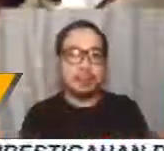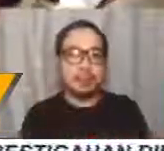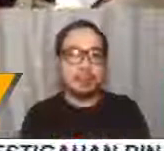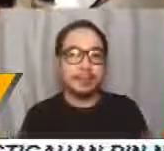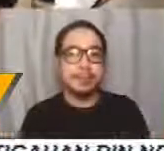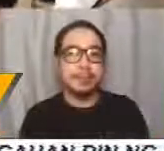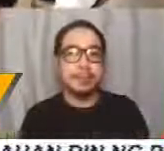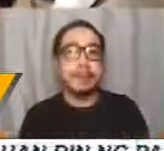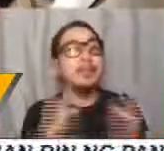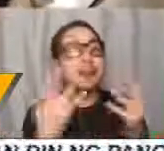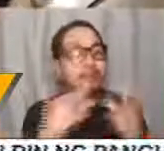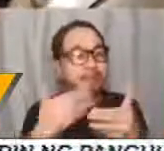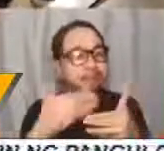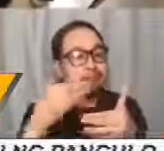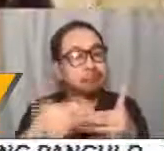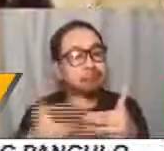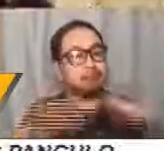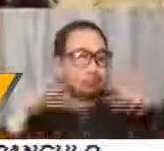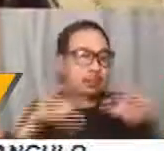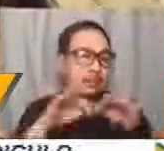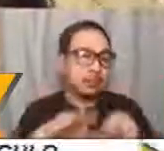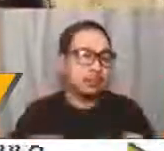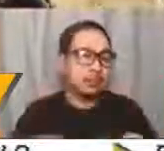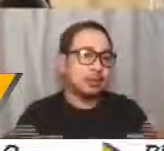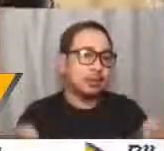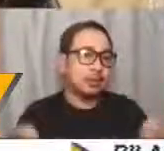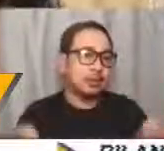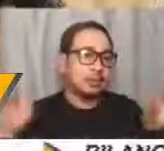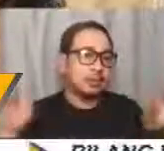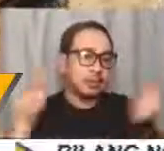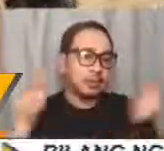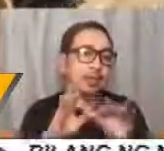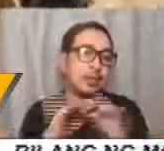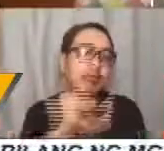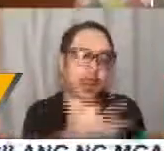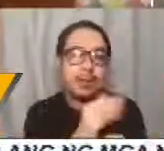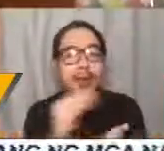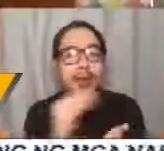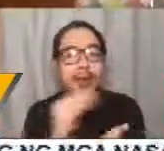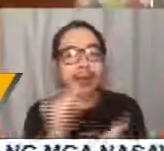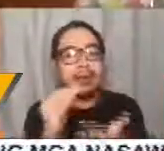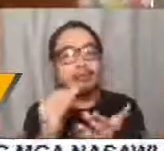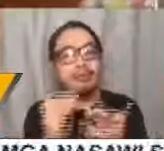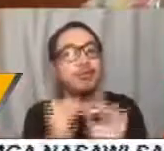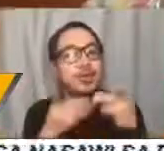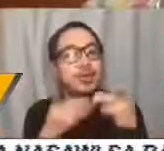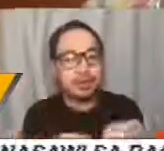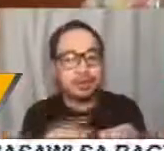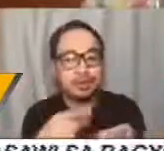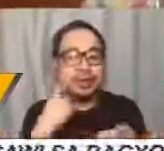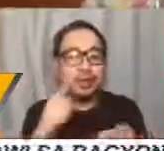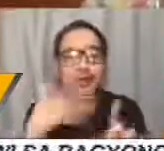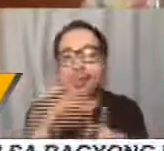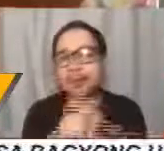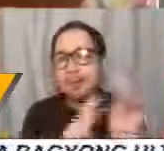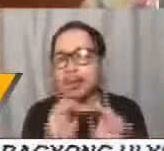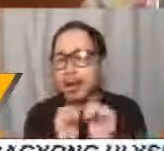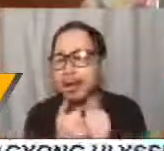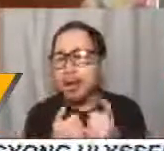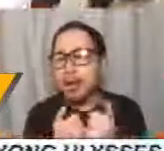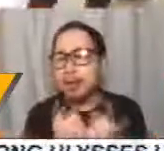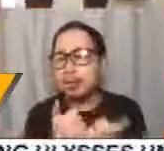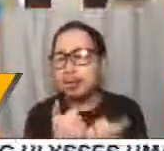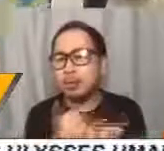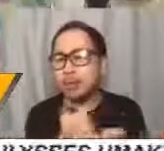mga relief, additional PPE for distribution at evacuation center, water treatment equipment. Kasama na po din